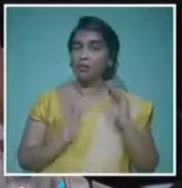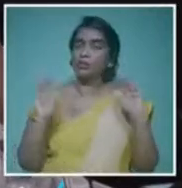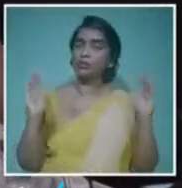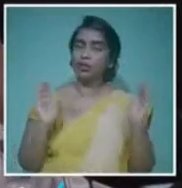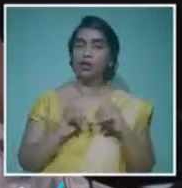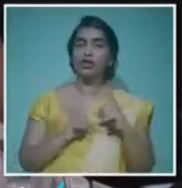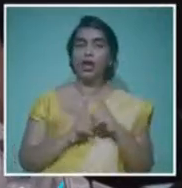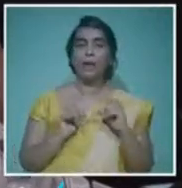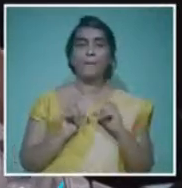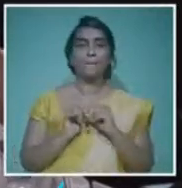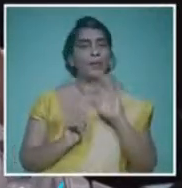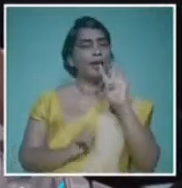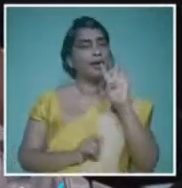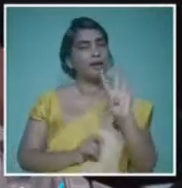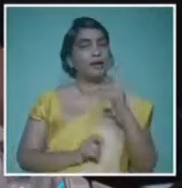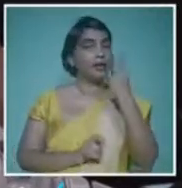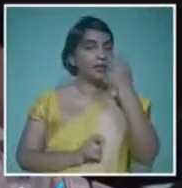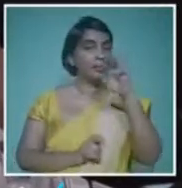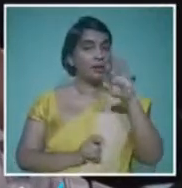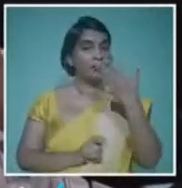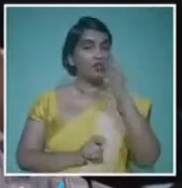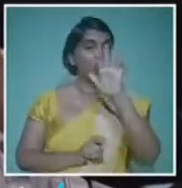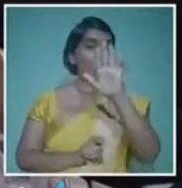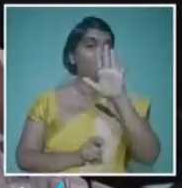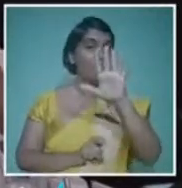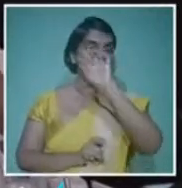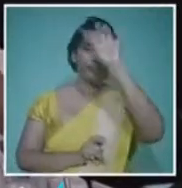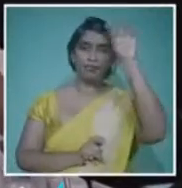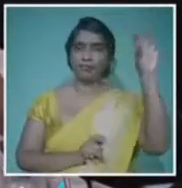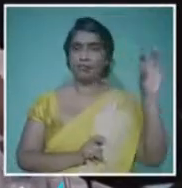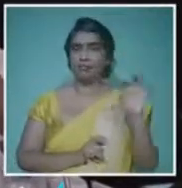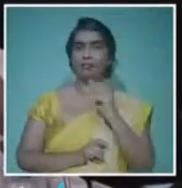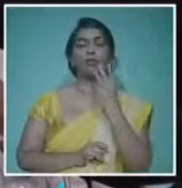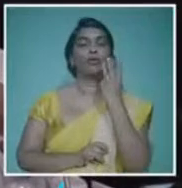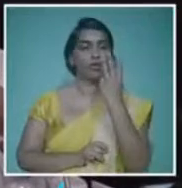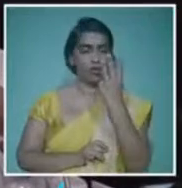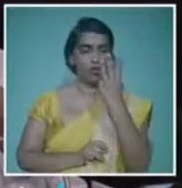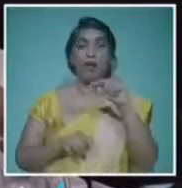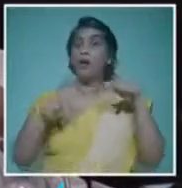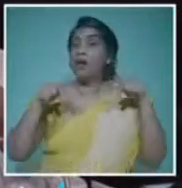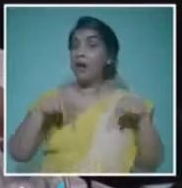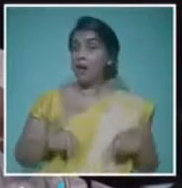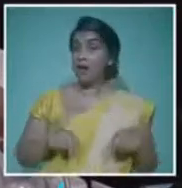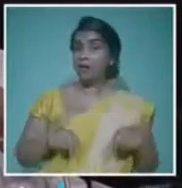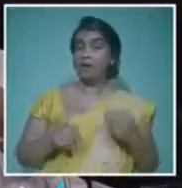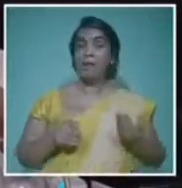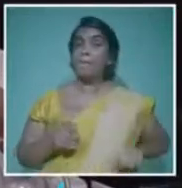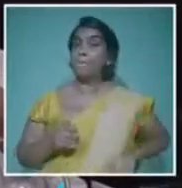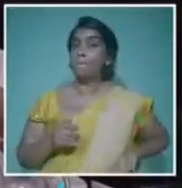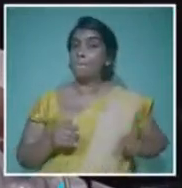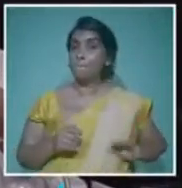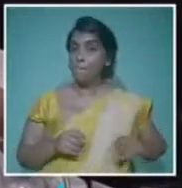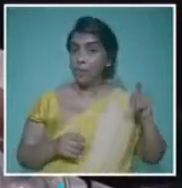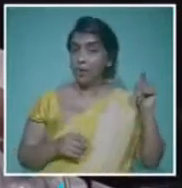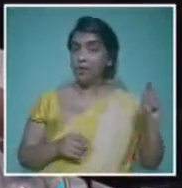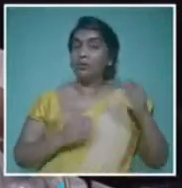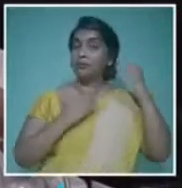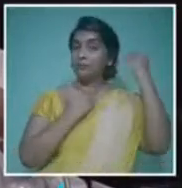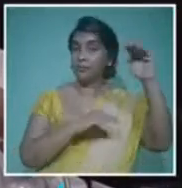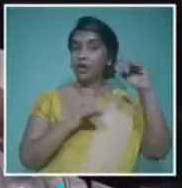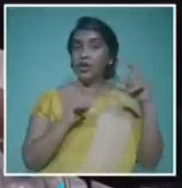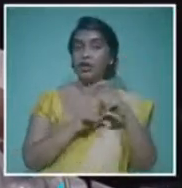වශයෙන් ඩොලර් බිලියන 4යි 1995 මේ රටවල් තුනම අද බංගාලදේශය